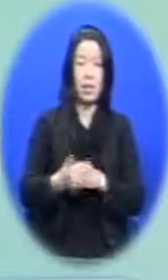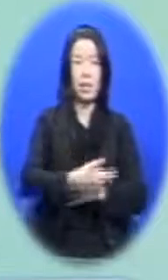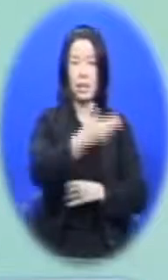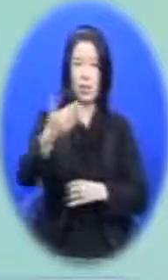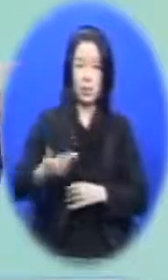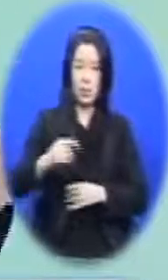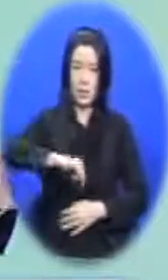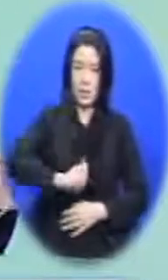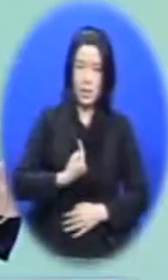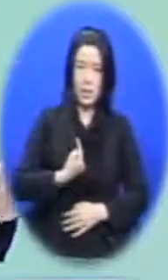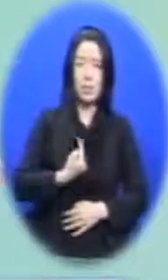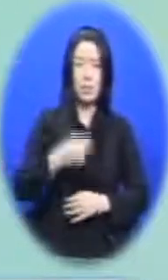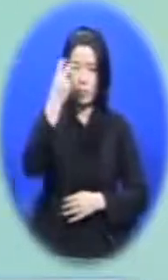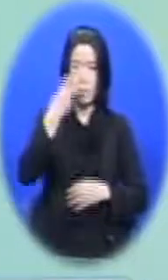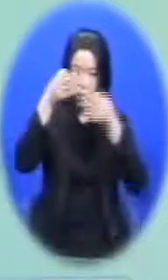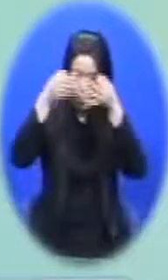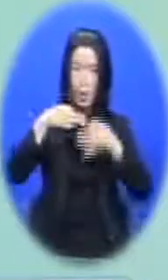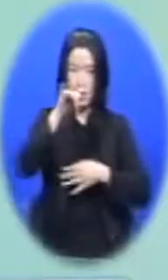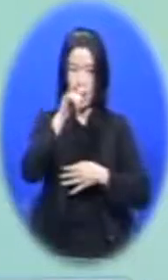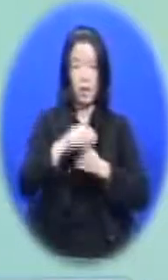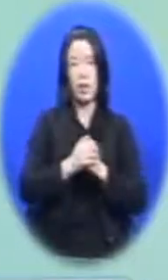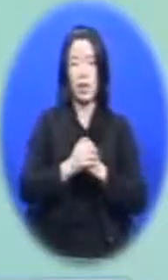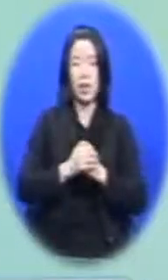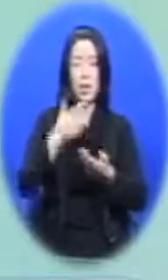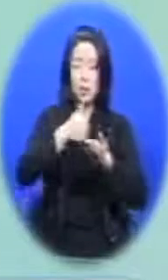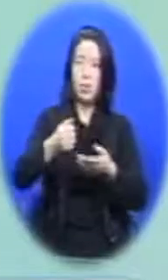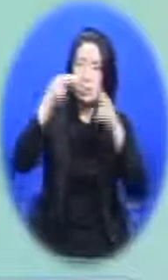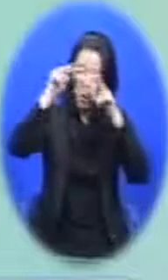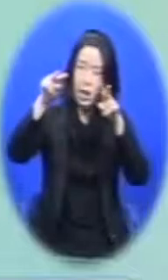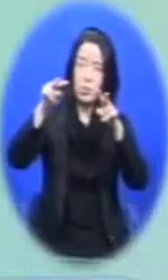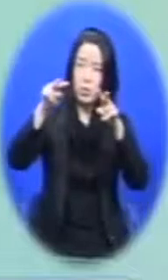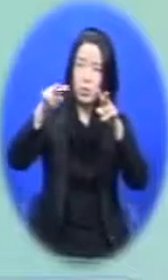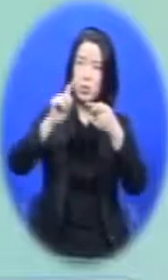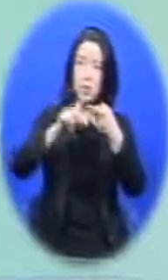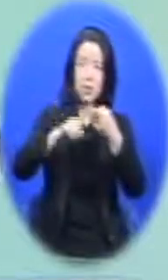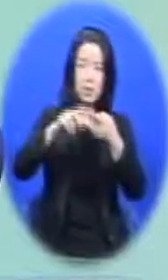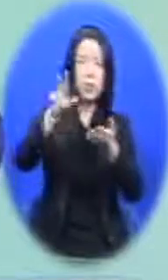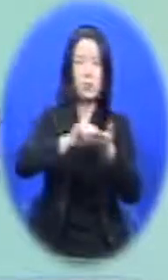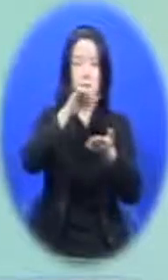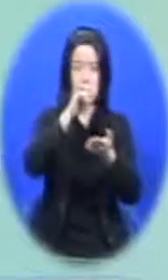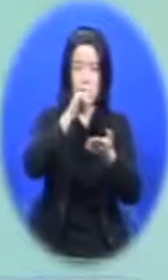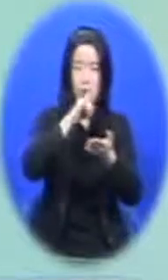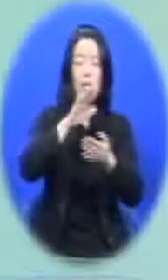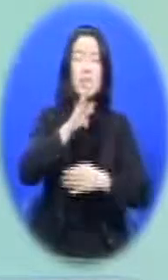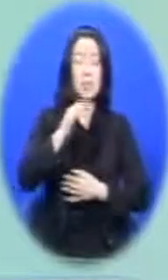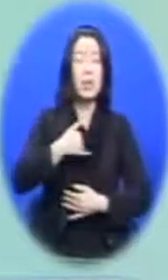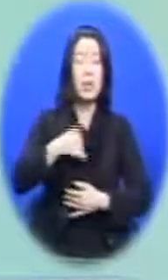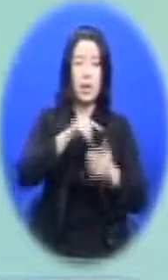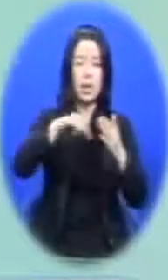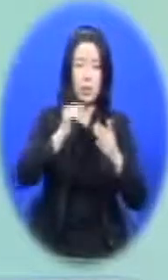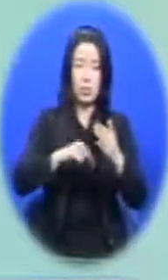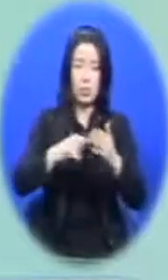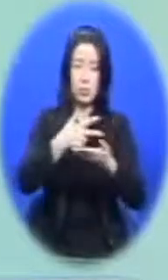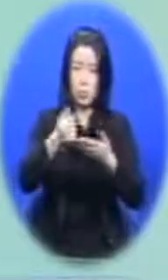여러분이 여러분 자신을 한번 돌아보세요. 주님 바라봄에 문제가 있는 것입니다. 정말 예수님이 내 안에 오셨다는 사실을